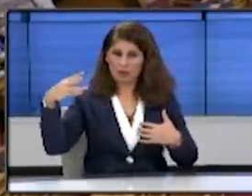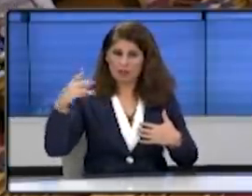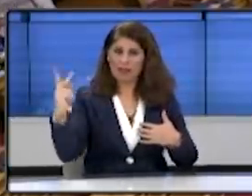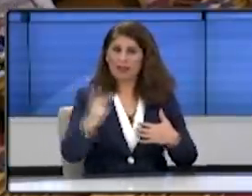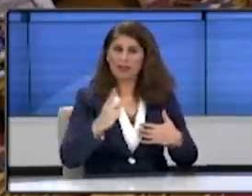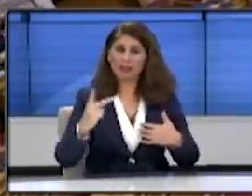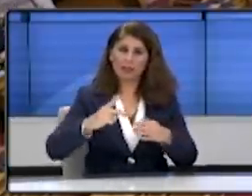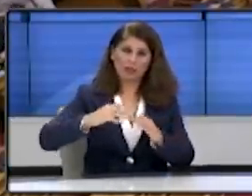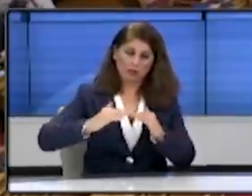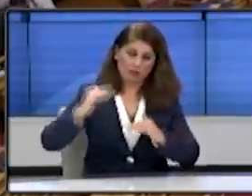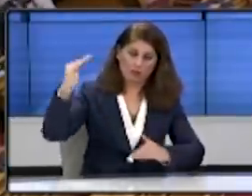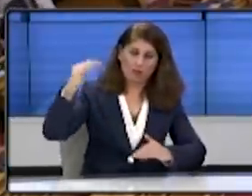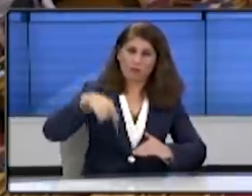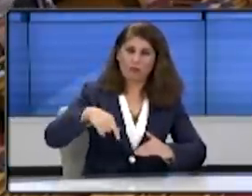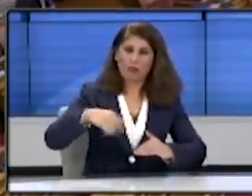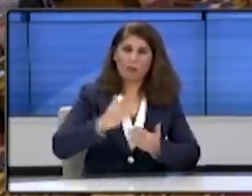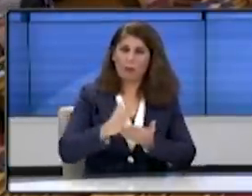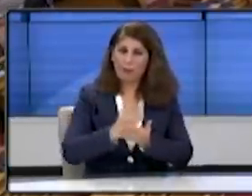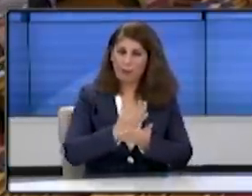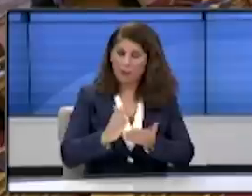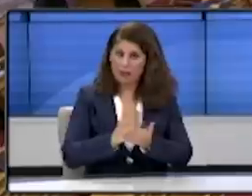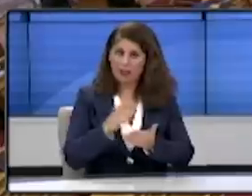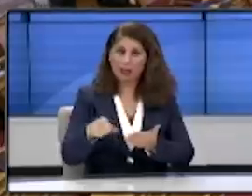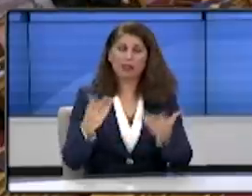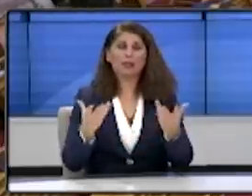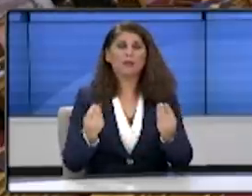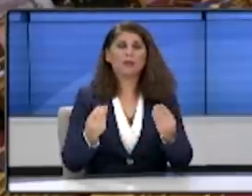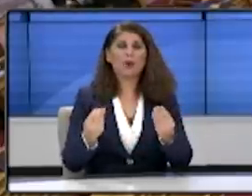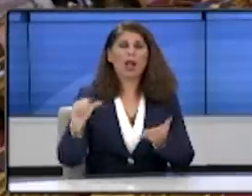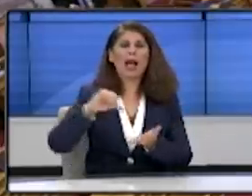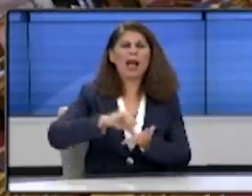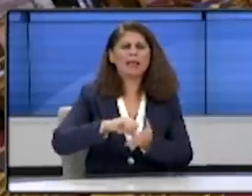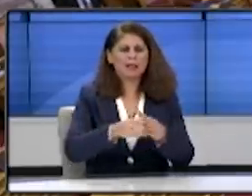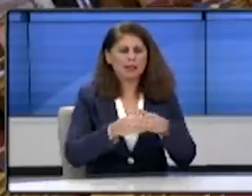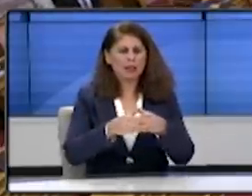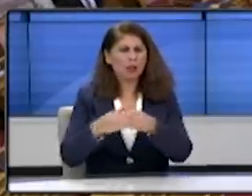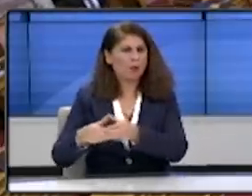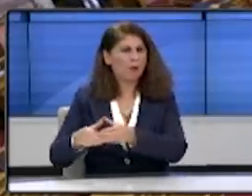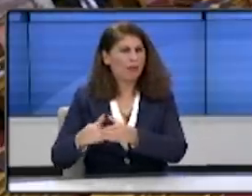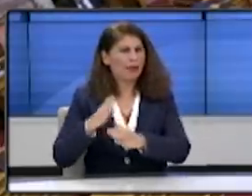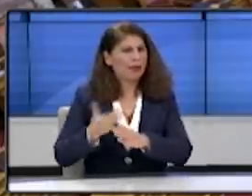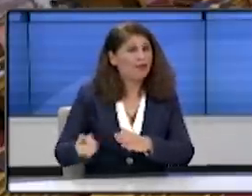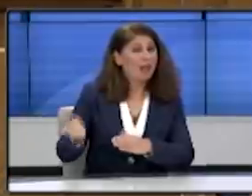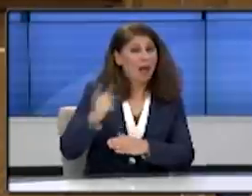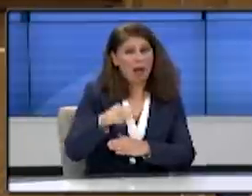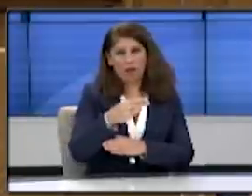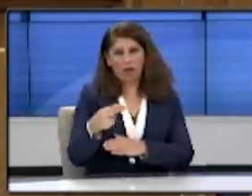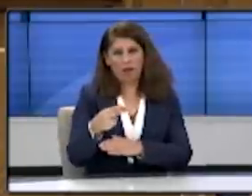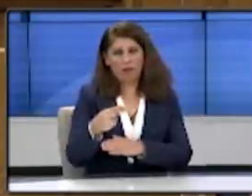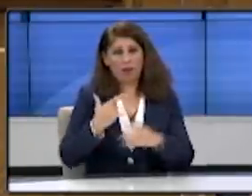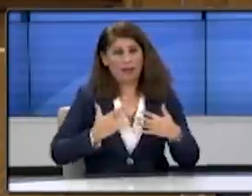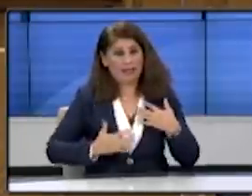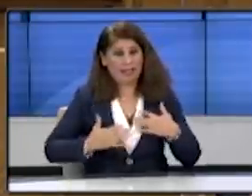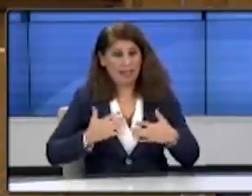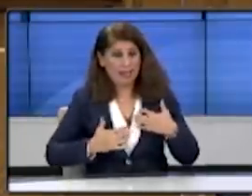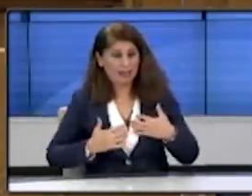τις κοινωνικές ανισότητες, την οποία μοιράζεται με διάφορα αστικά επιτελεία, κρύβει και κάτι άλλο. Την